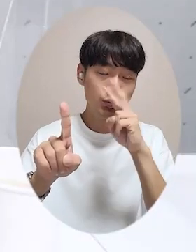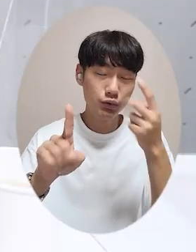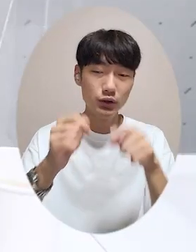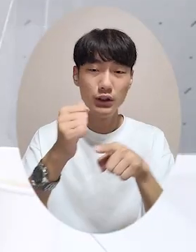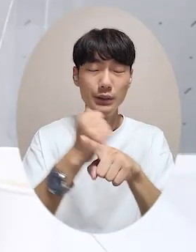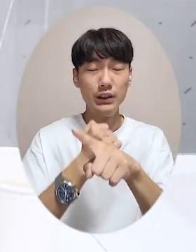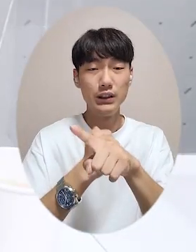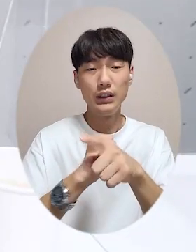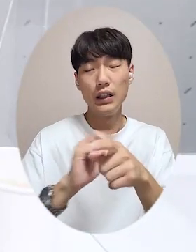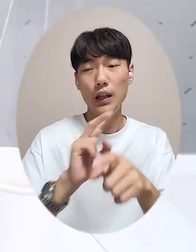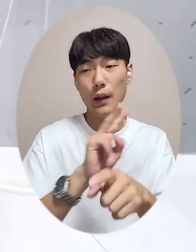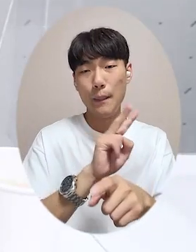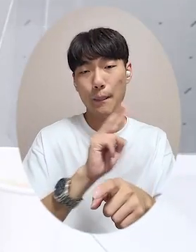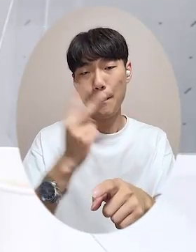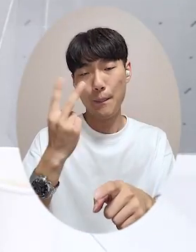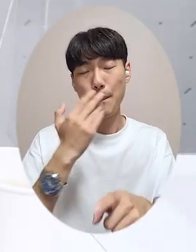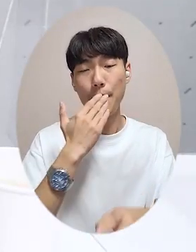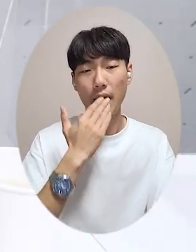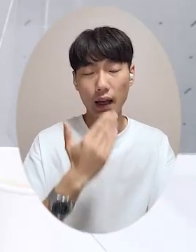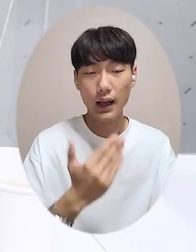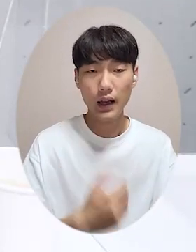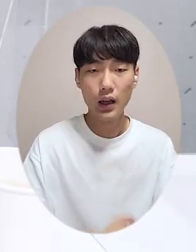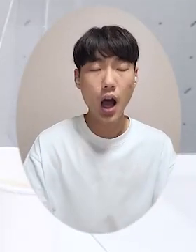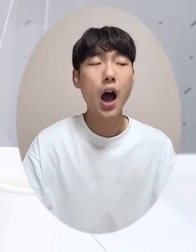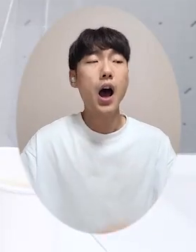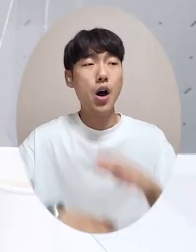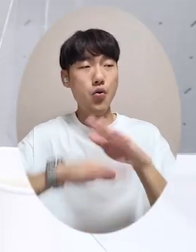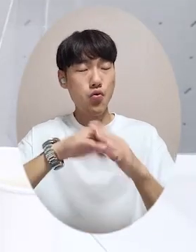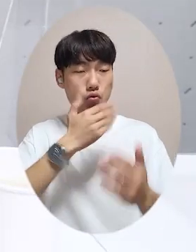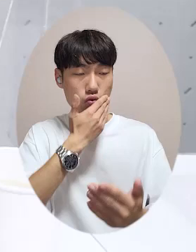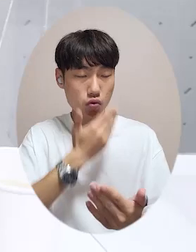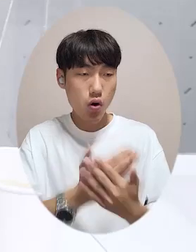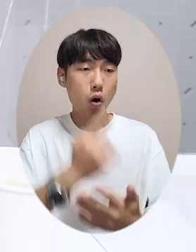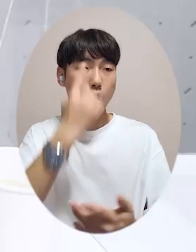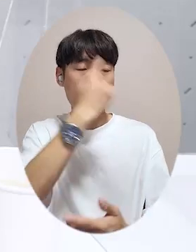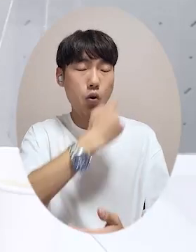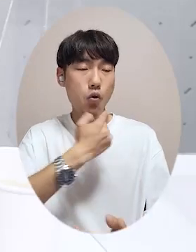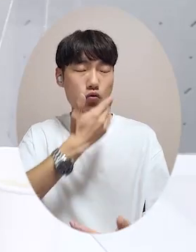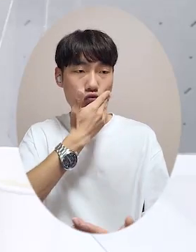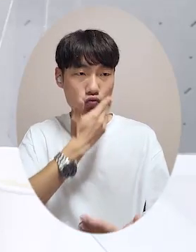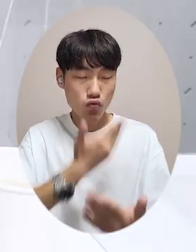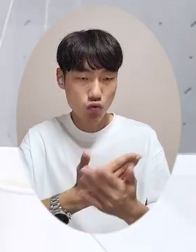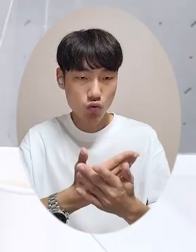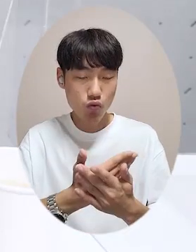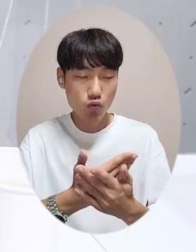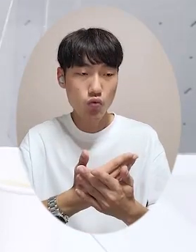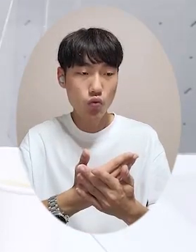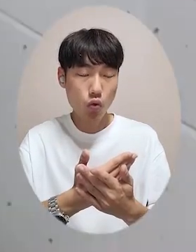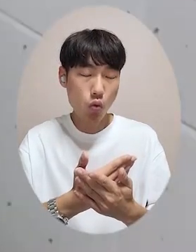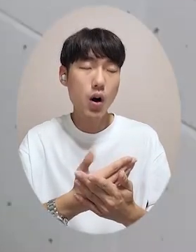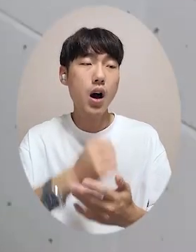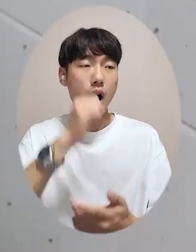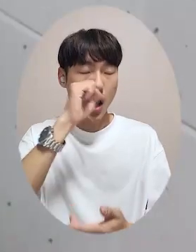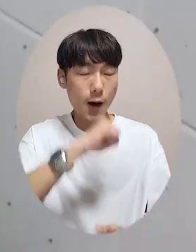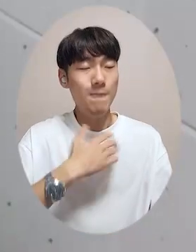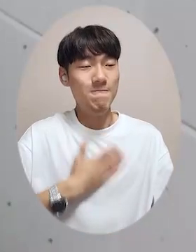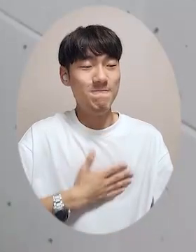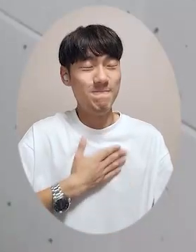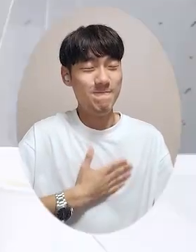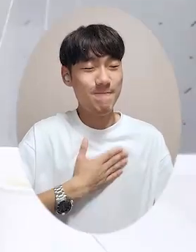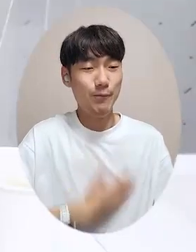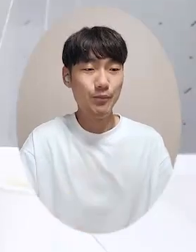그렇군요. 네, 네네. 표정이 일단은 가장 중요하고 또 손가락의 어떤 움직임도 굉장히 중요하다 네. 싶은 것